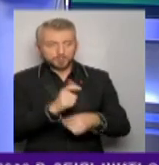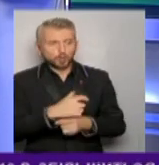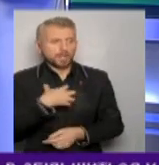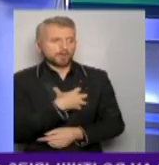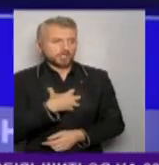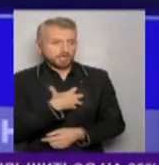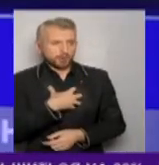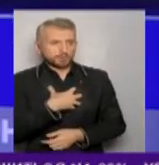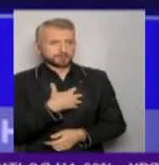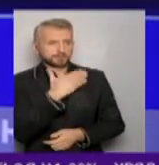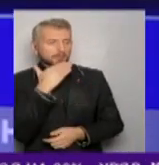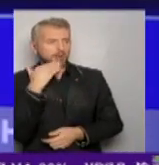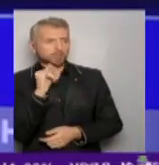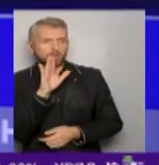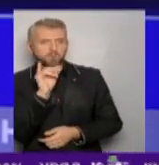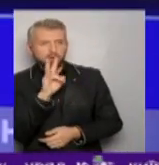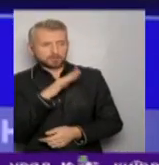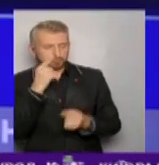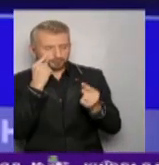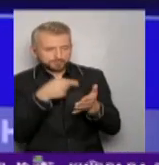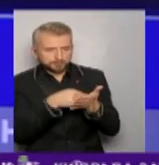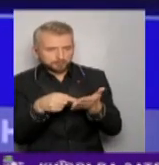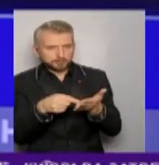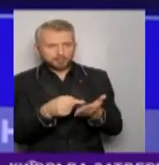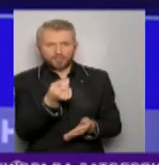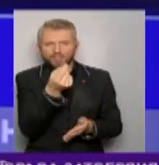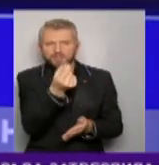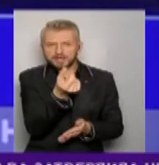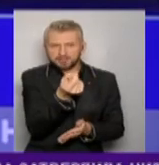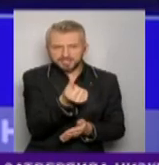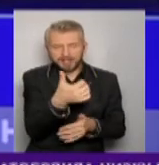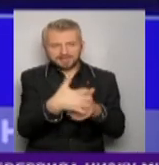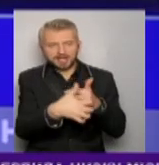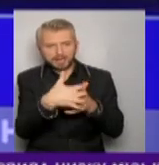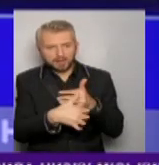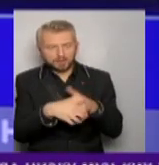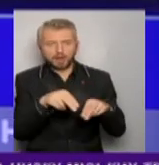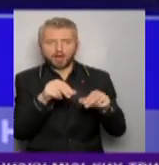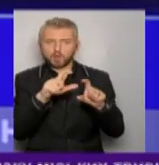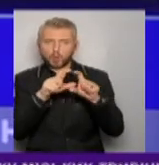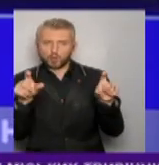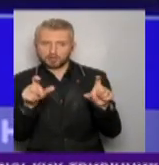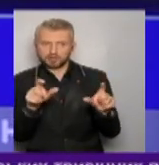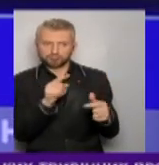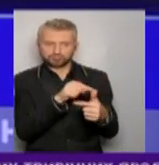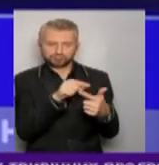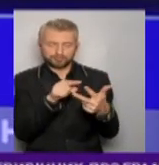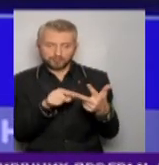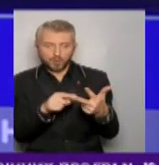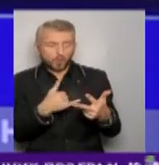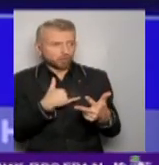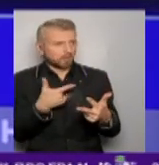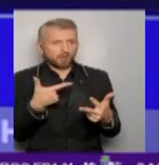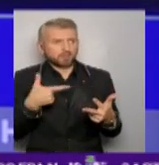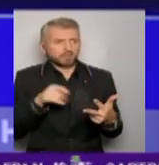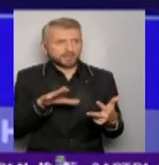багато Іван акцентував увагу на те, що дрібне, середнє чи агрохолдинг. У нас, до речі, ніде не